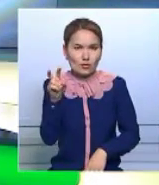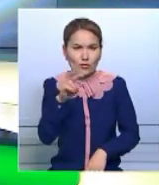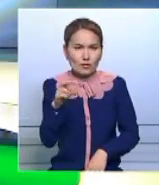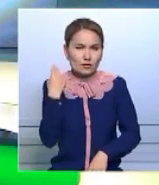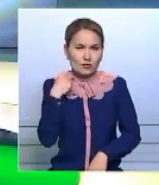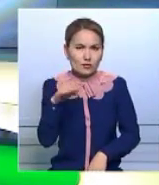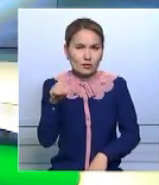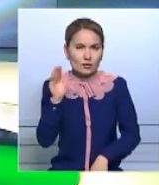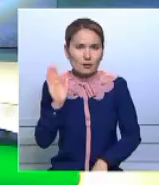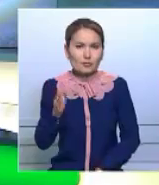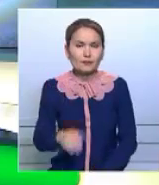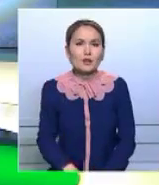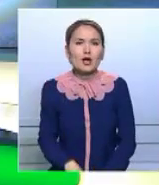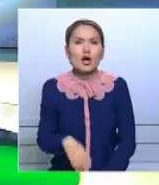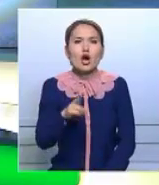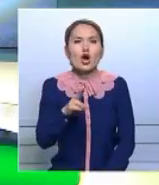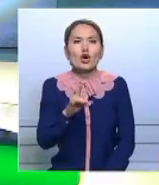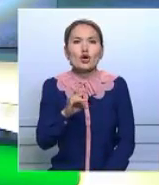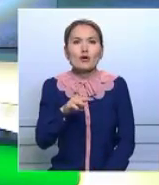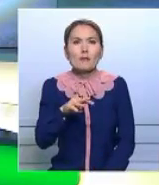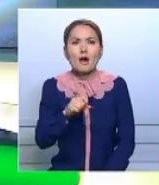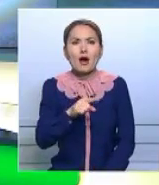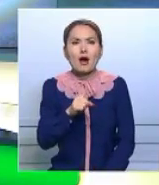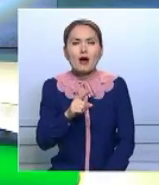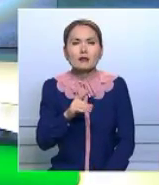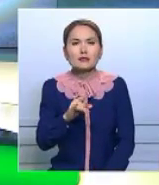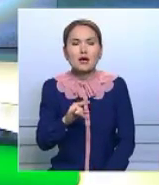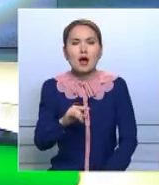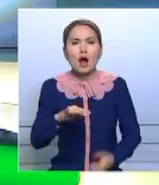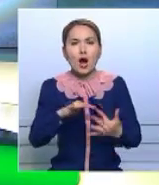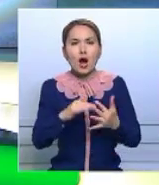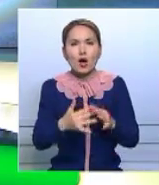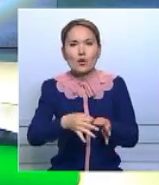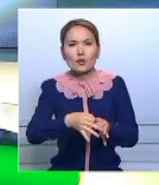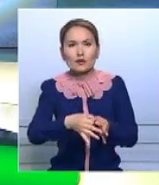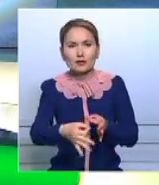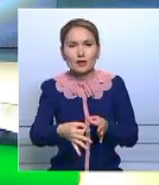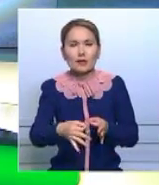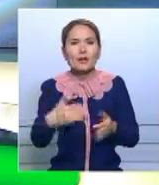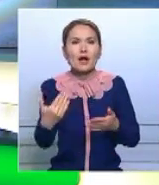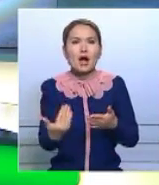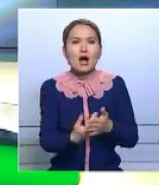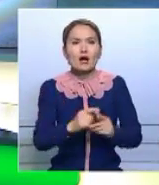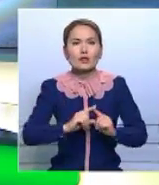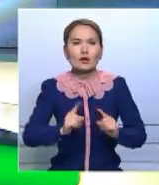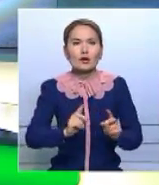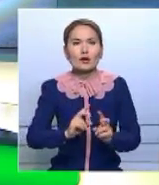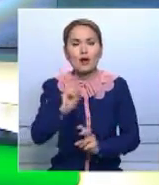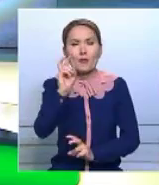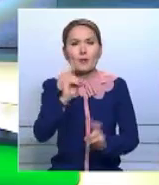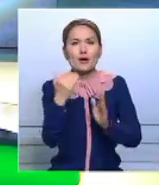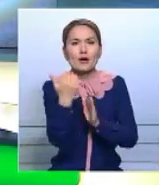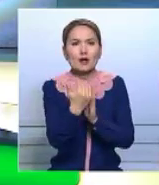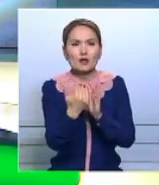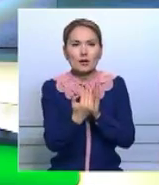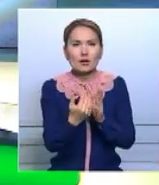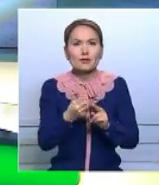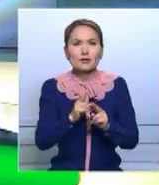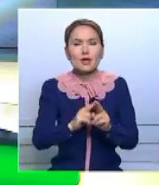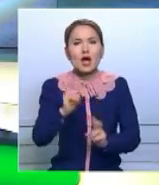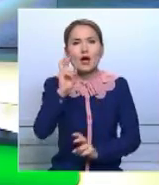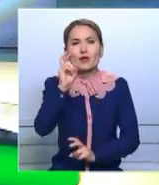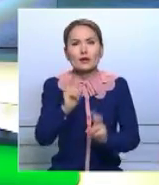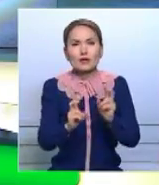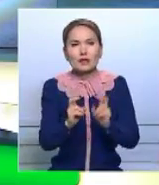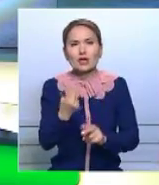Атырау облысының Құрманғазы ауданындағы Ақкөл ауылында үдемелі индустриялық инновациялық даму бағдарламасы аясында іргесі қаланған